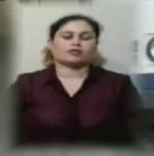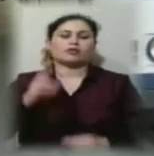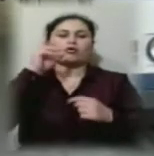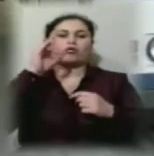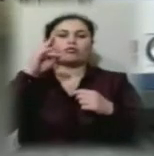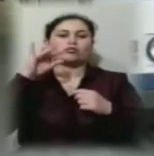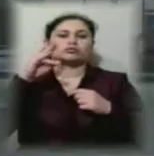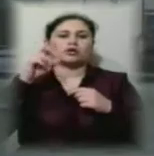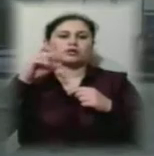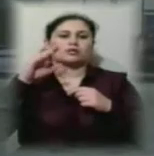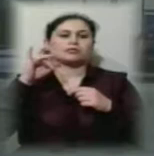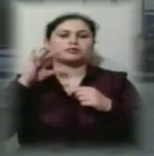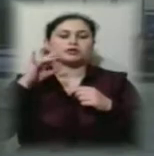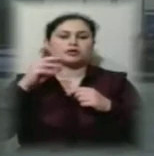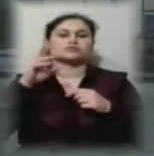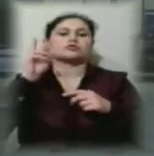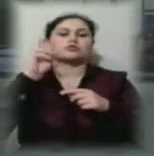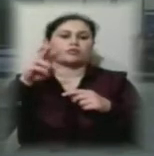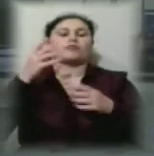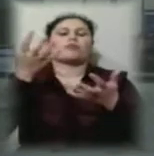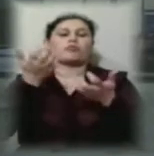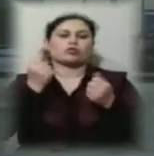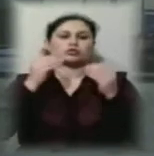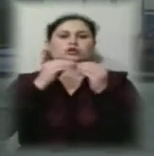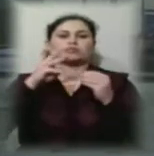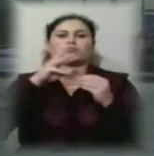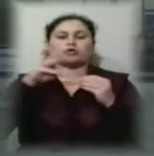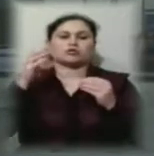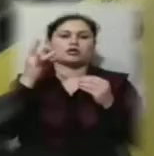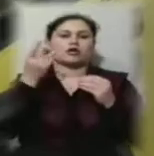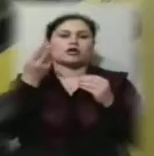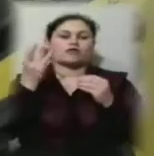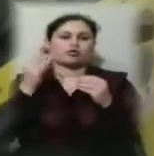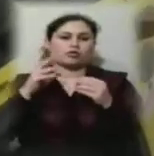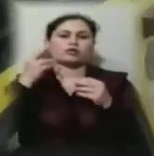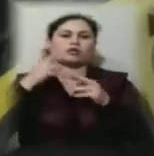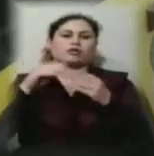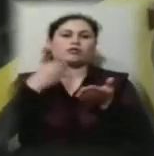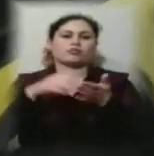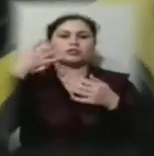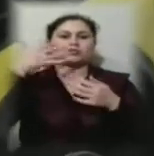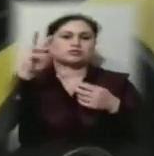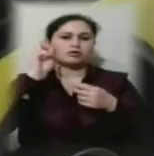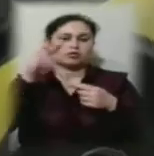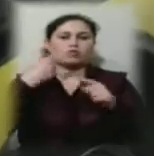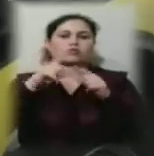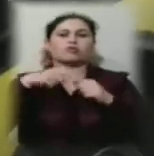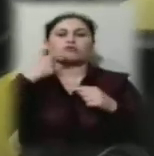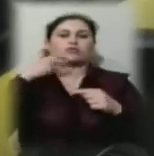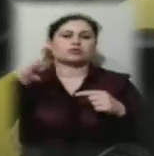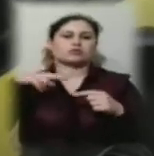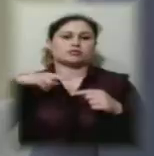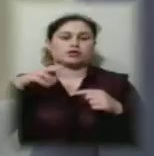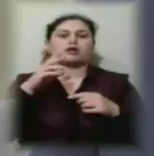Електр Транс» отримає 10 мільйонів євро та півтора мільйони гранту на закупівлю 50 тролейбусів, говорить директор підприємства Єгор